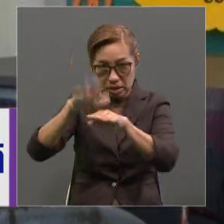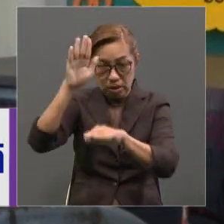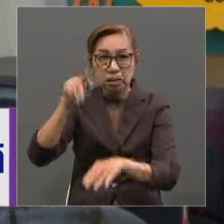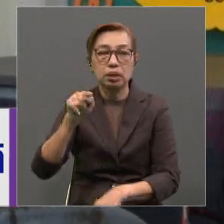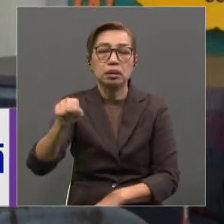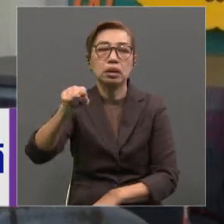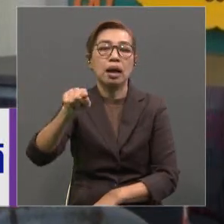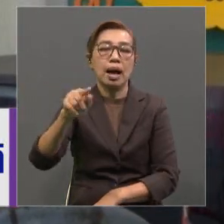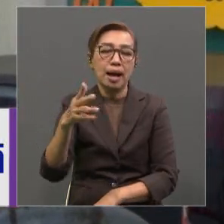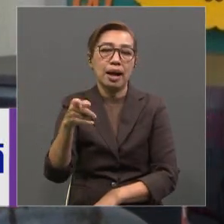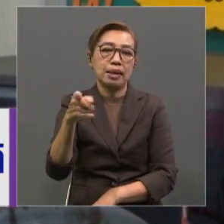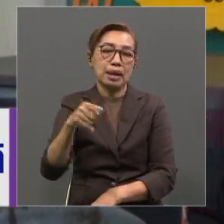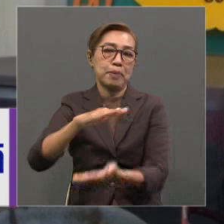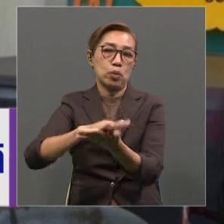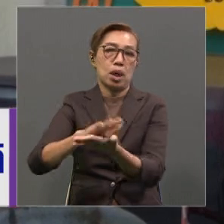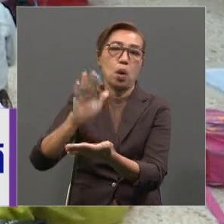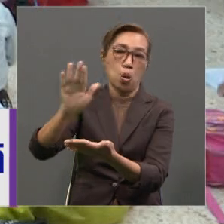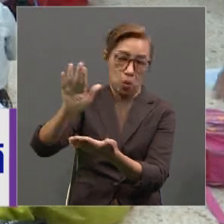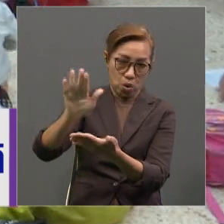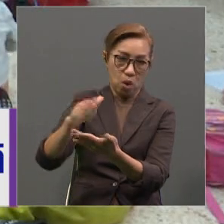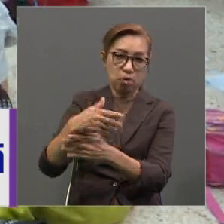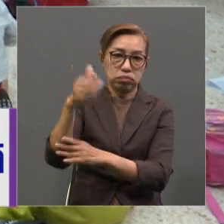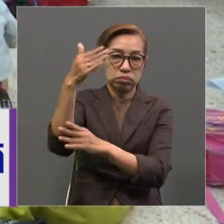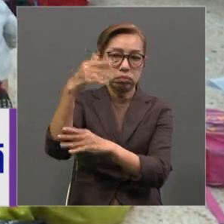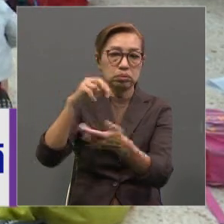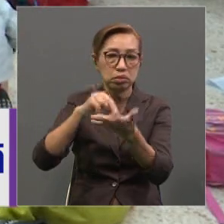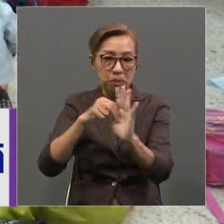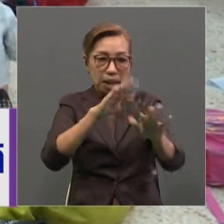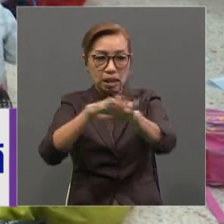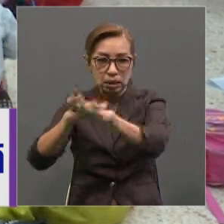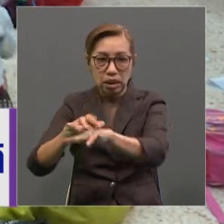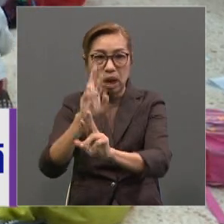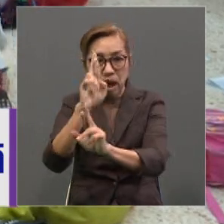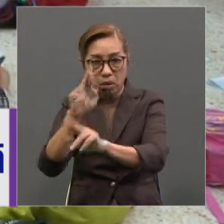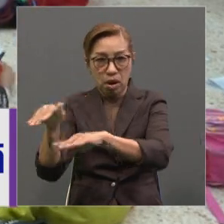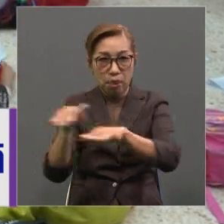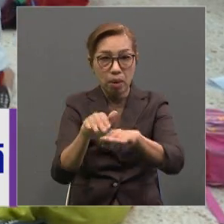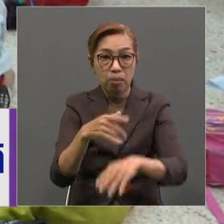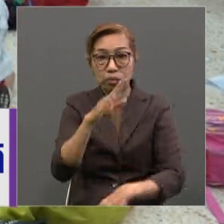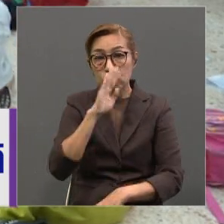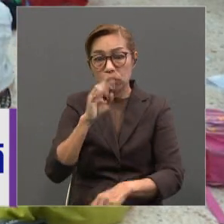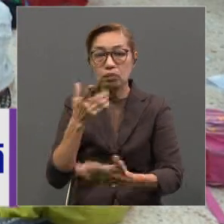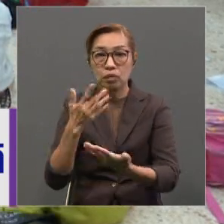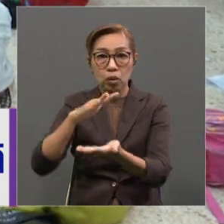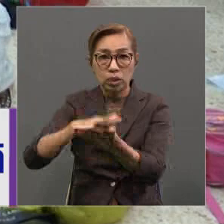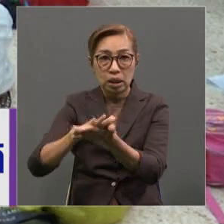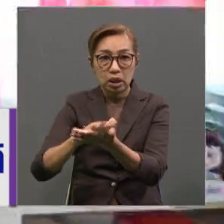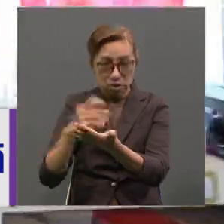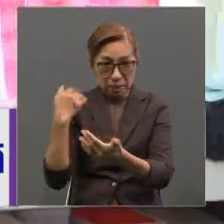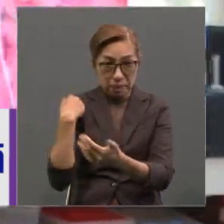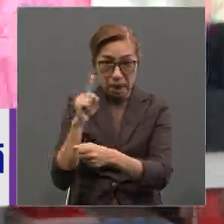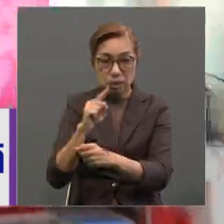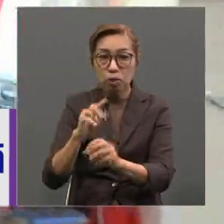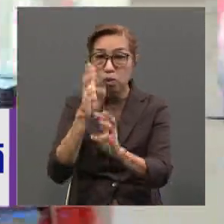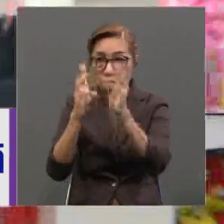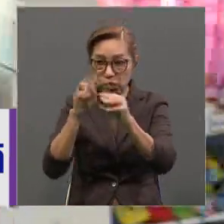ซึ่งเป็นหนึ่งในมาตรการของโรงเรียนที่เตรียมความพร้อมรับมือกับฝุ่น PM 2.5หากเกินมาตรฐานโรงเรียนเขาจะออกมาตรการแบบนี้ครับ